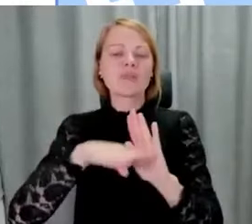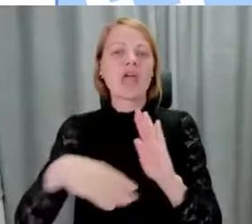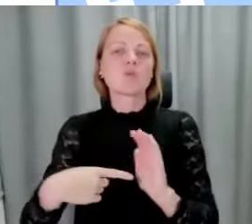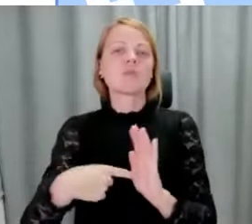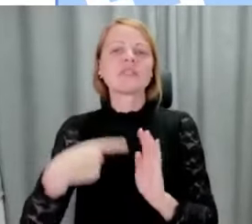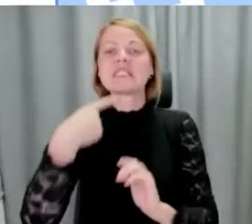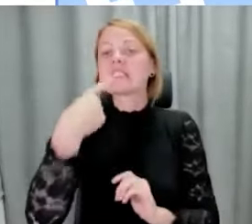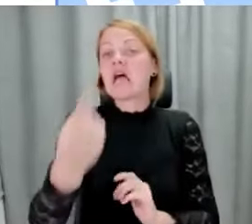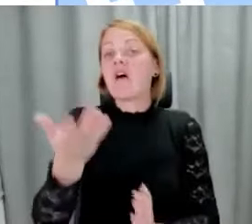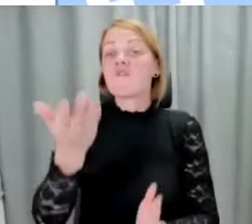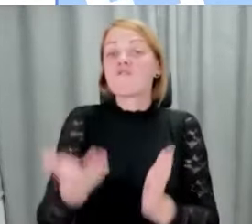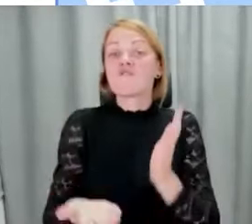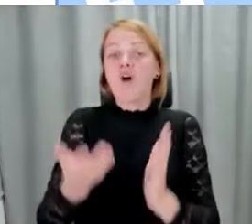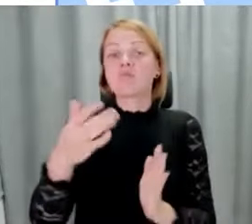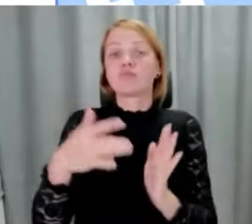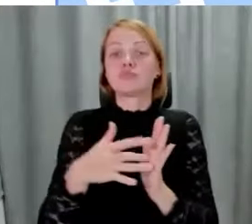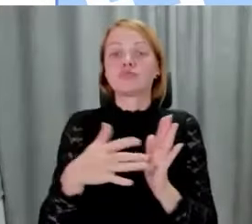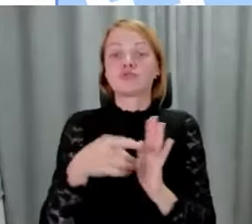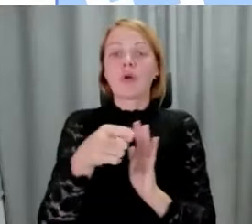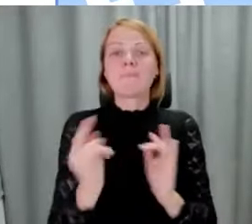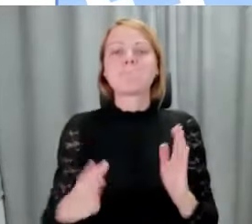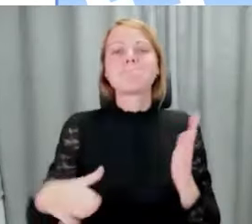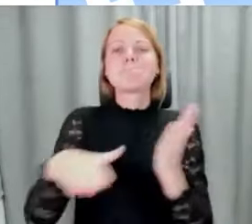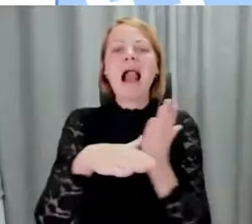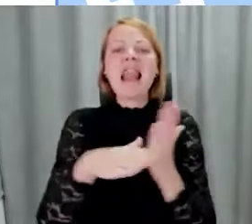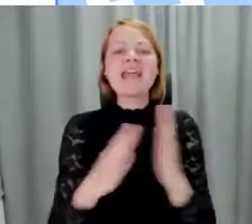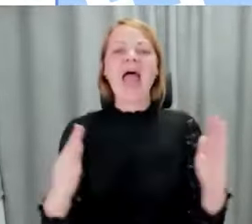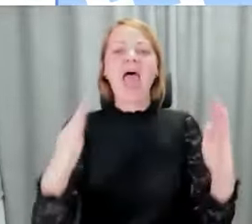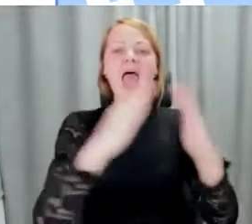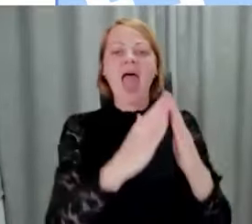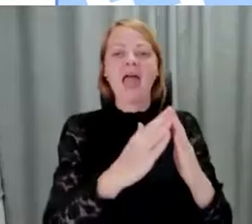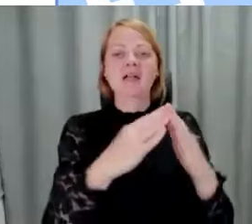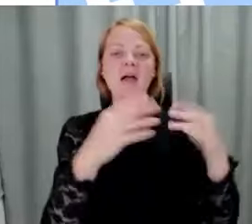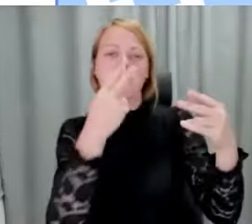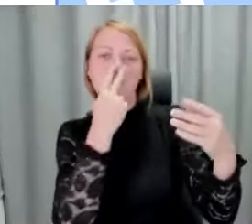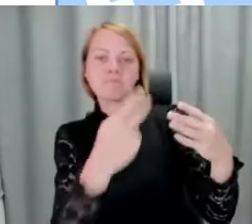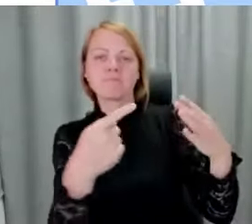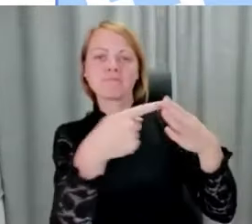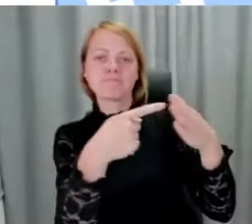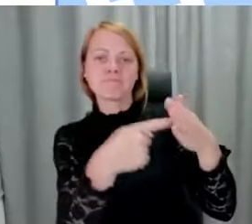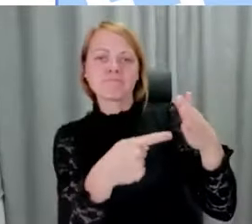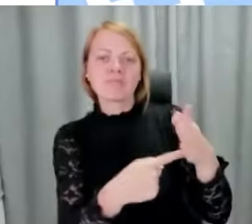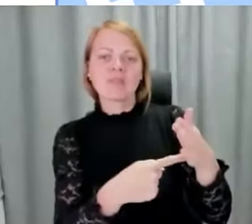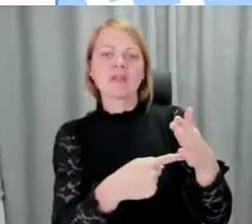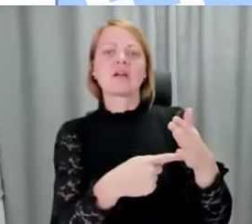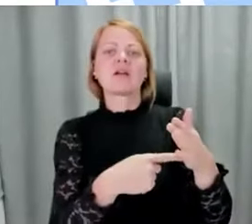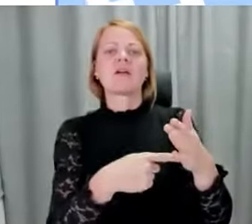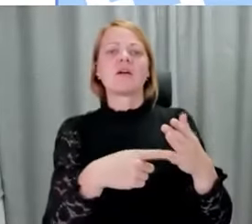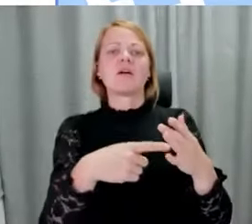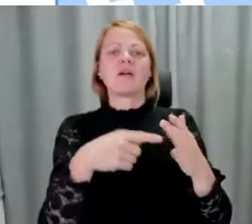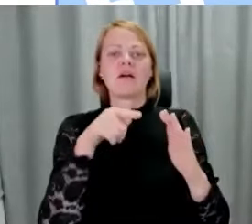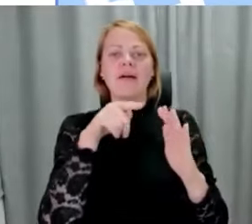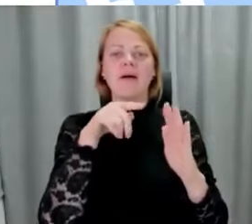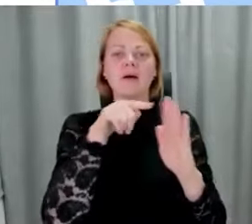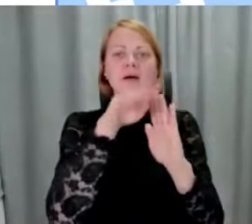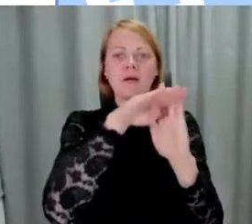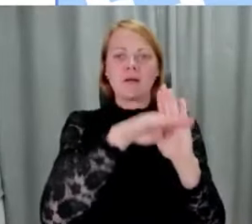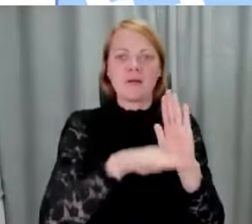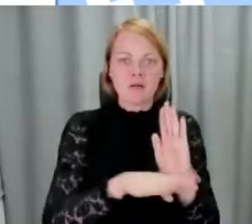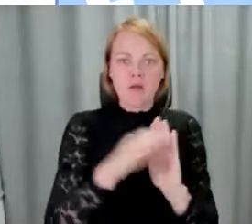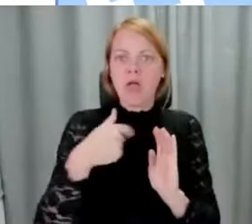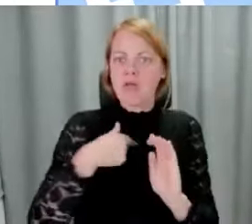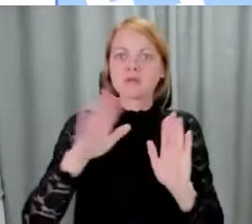varbūt šāda veida palīgāka, man izpildās visi dabūvas intensitātes, visi pārējās prasīs, es mierīgi viņu var būvēt